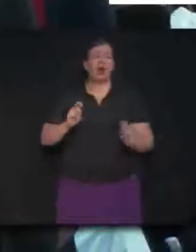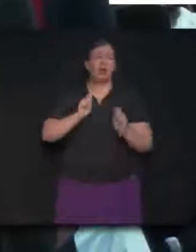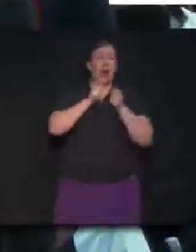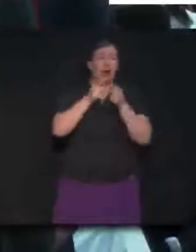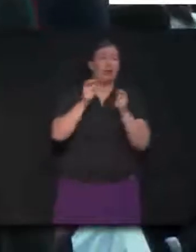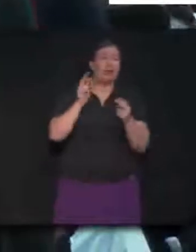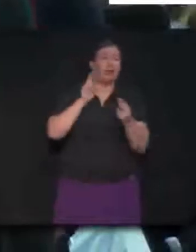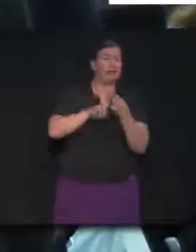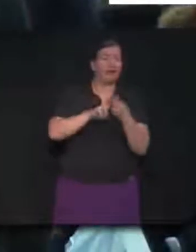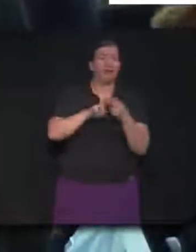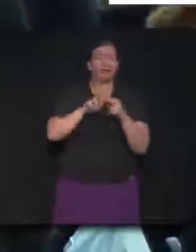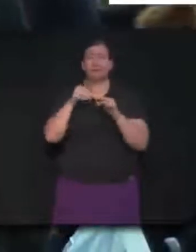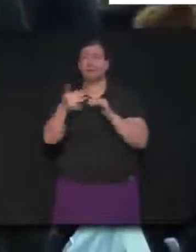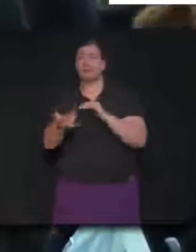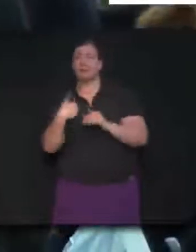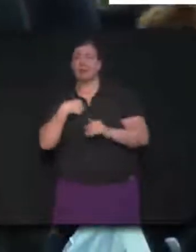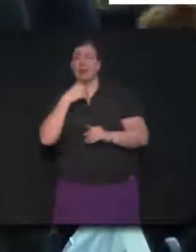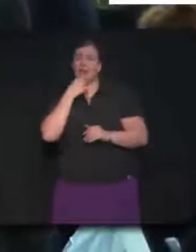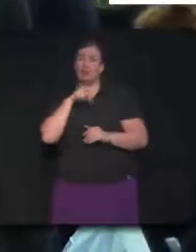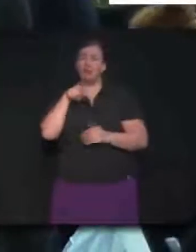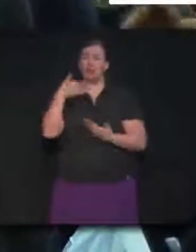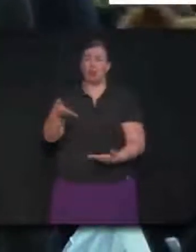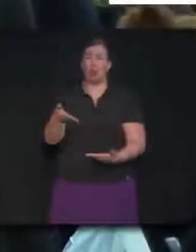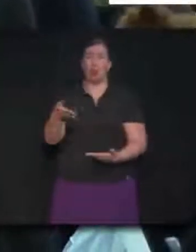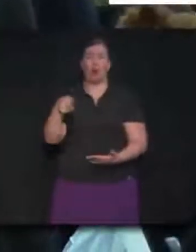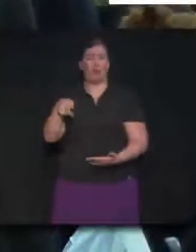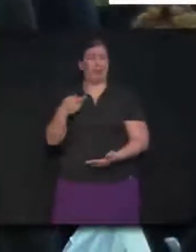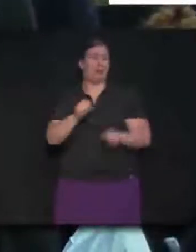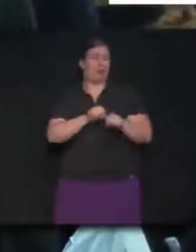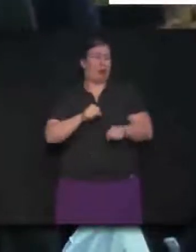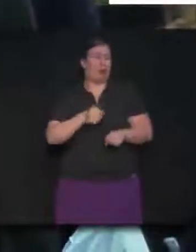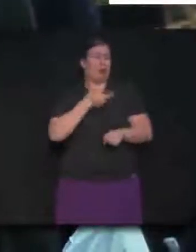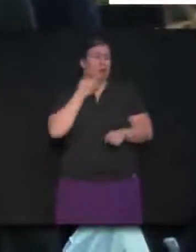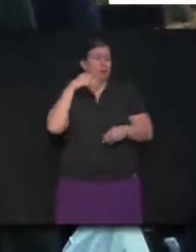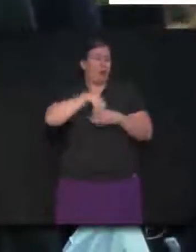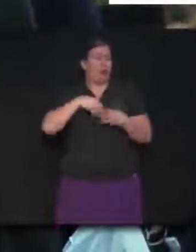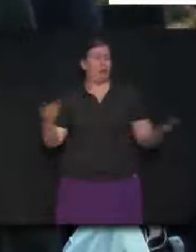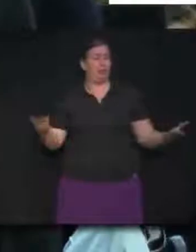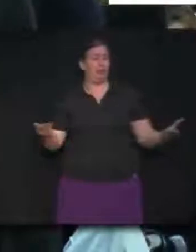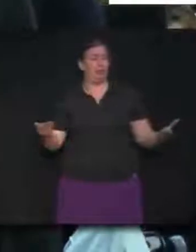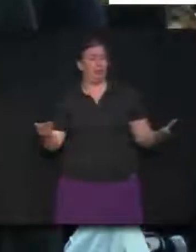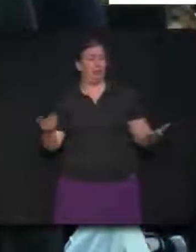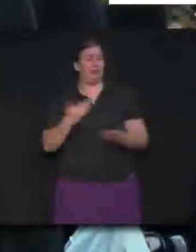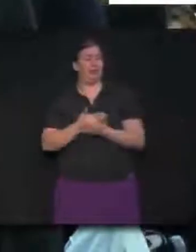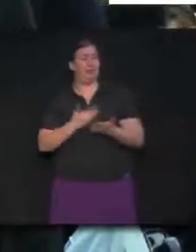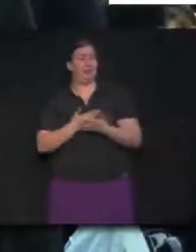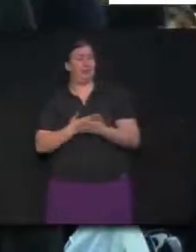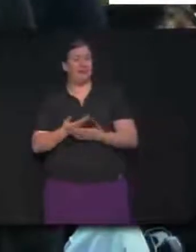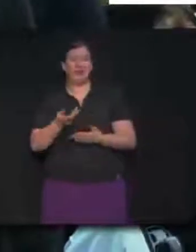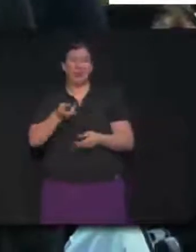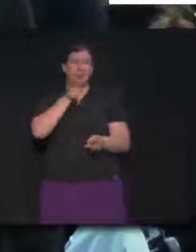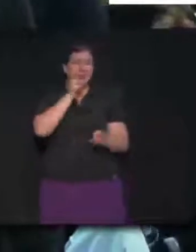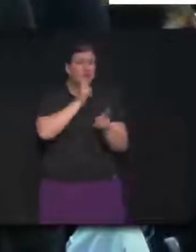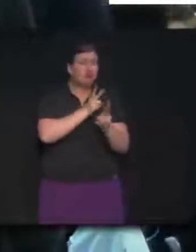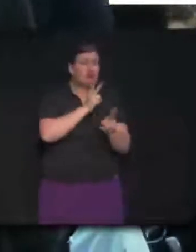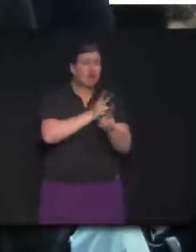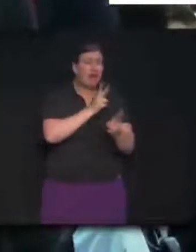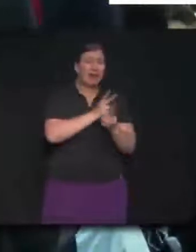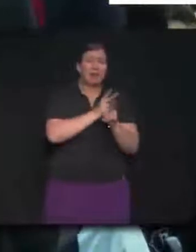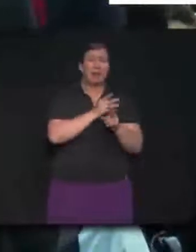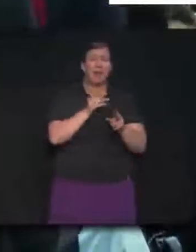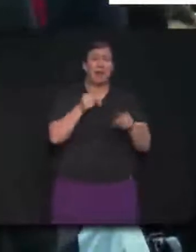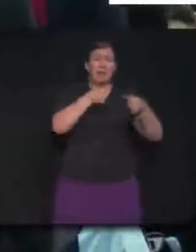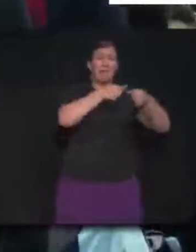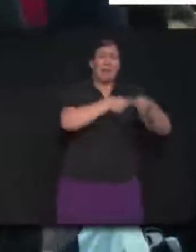dafür wäre ich um diese Option fehlt mir so meine eine ständige Mitgliederversammlung führt nämlich